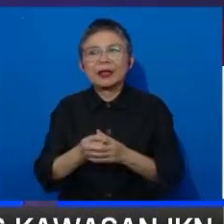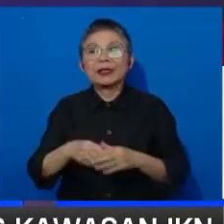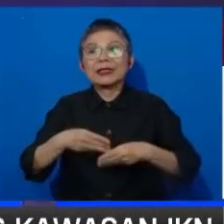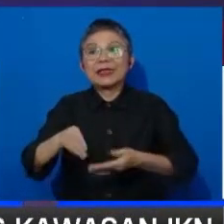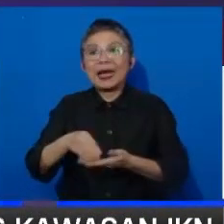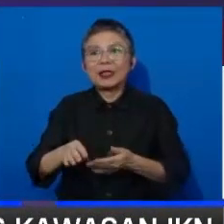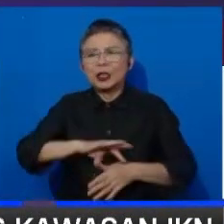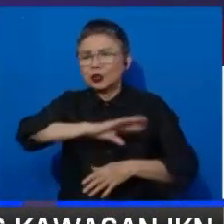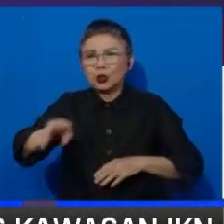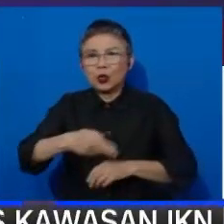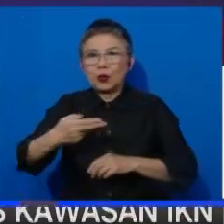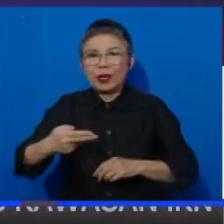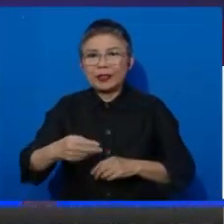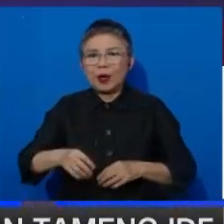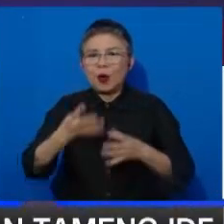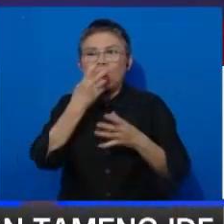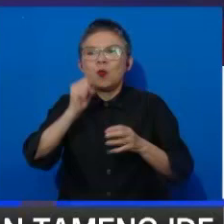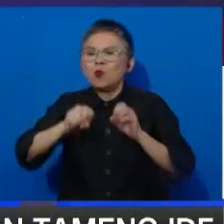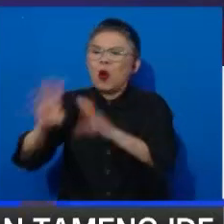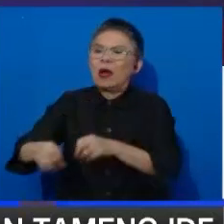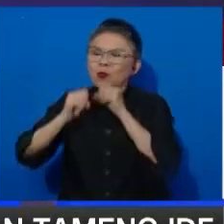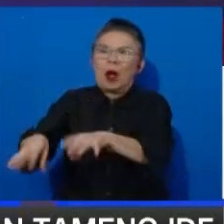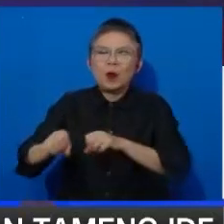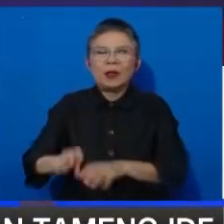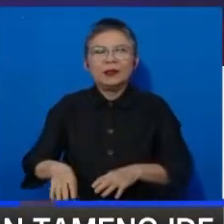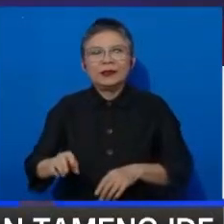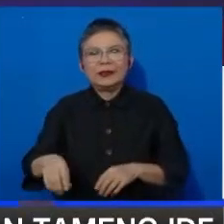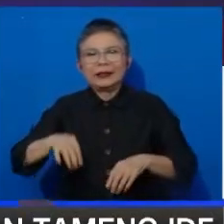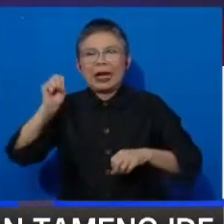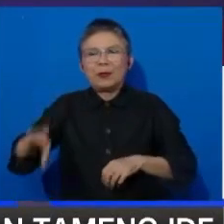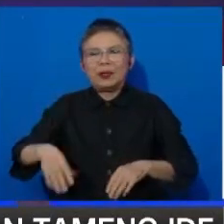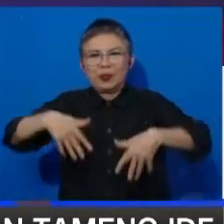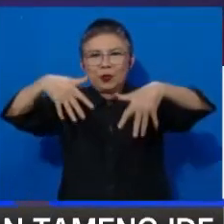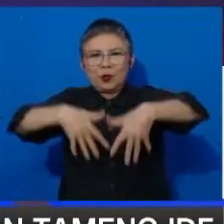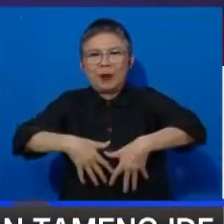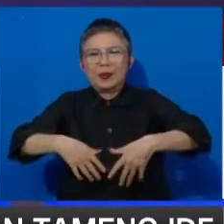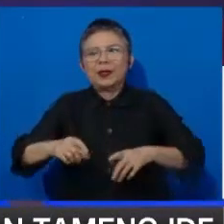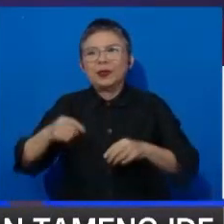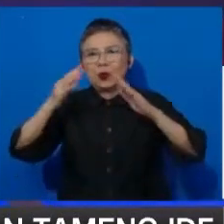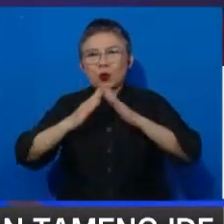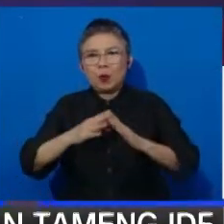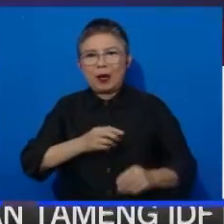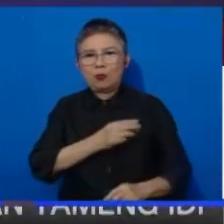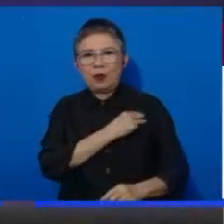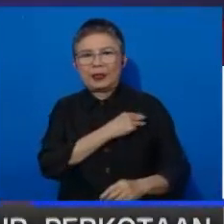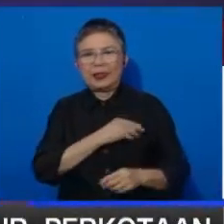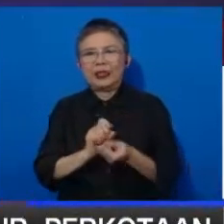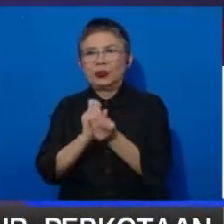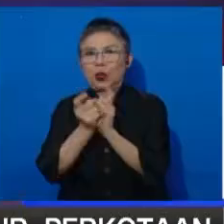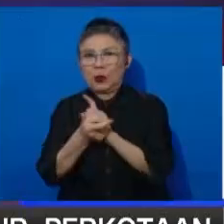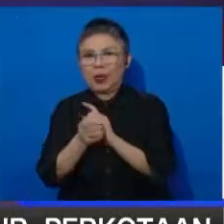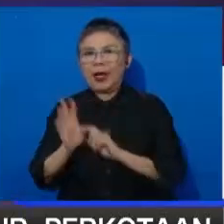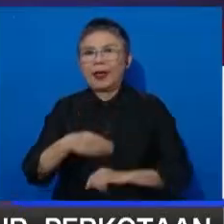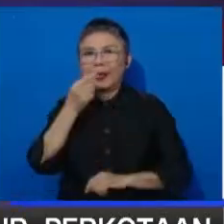Kebersihan seluruh Indonesia membuang belasan ton sampah rumah tangga di depan pagar rumah Dinas Bupati Sidoarjo pada Rabu